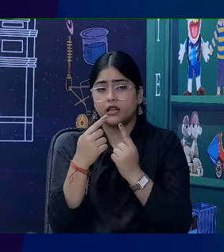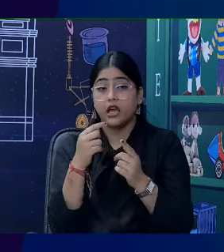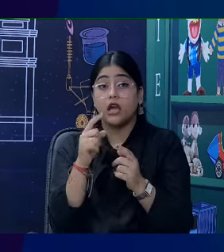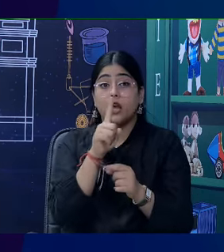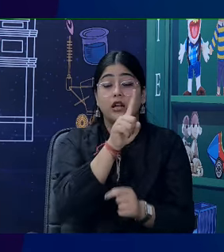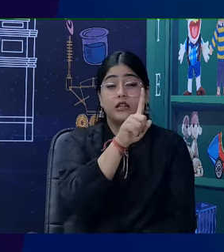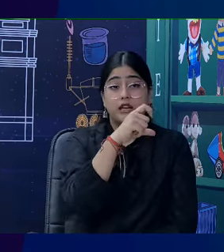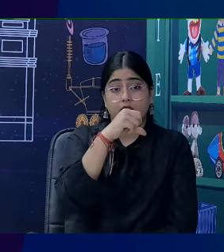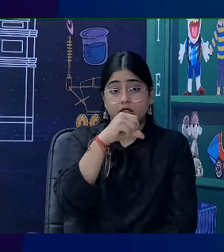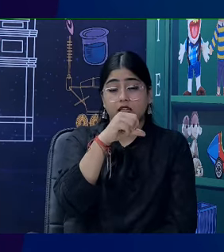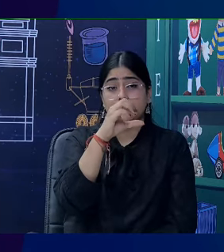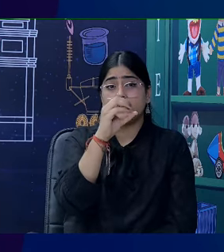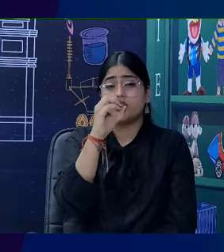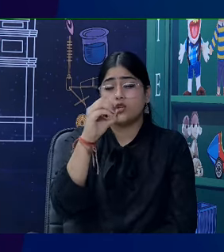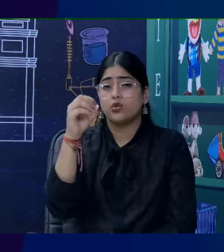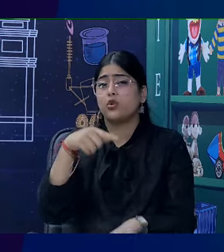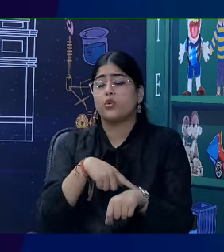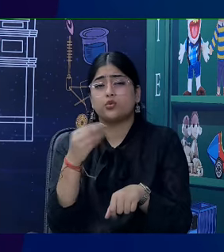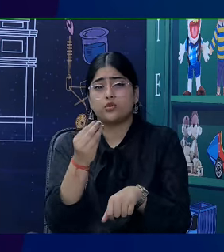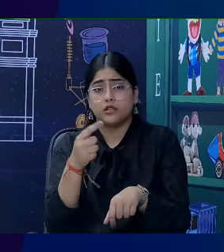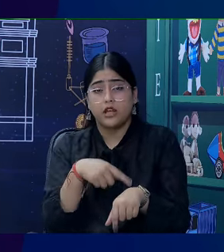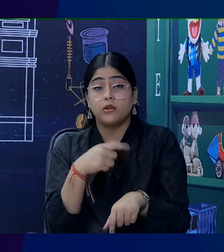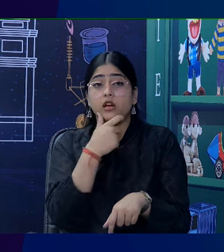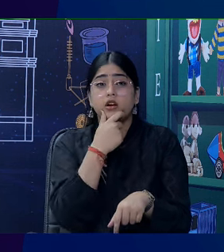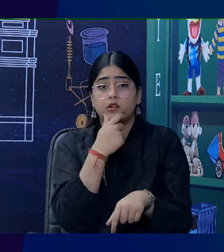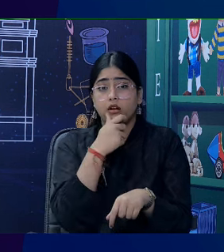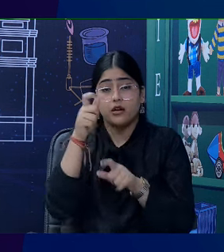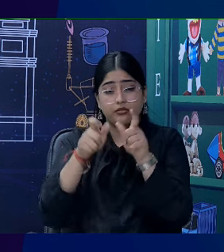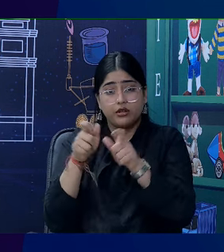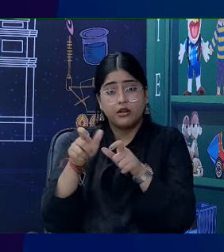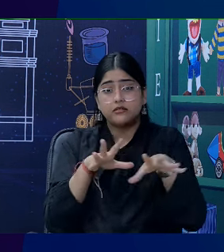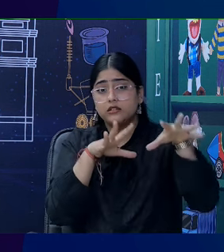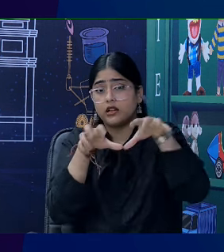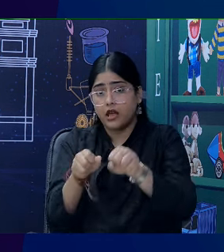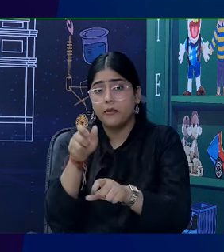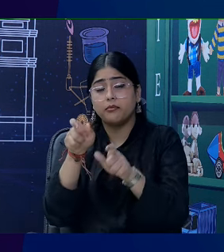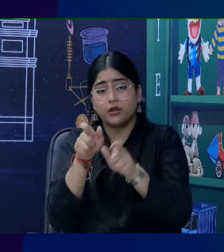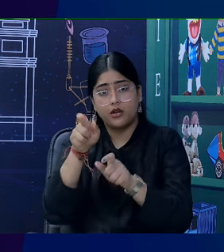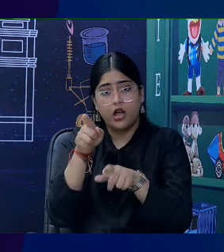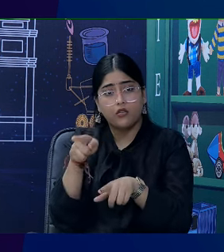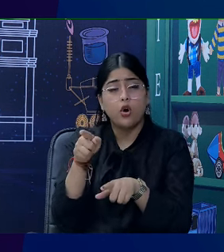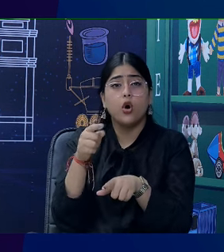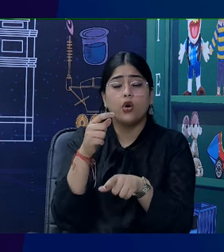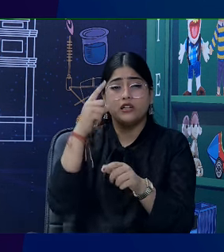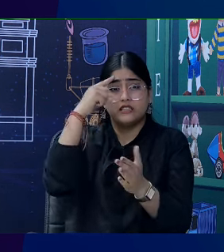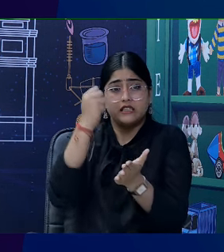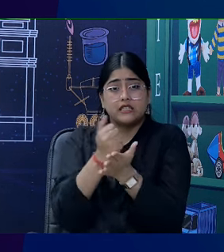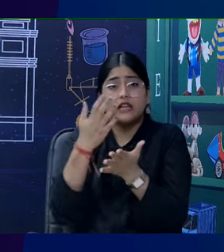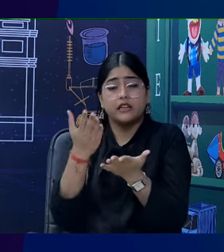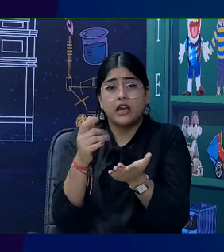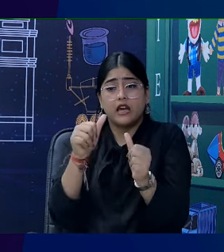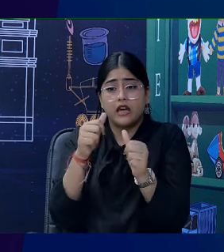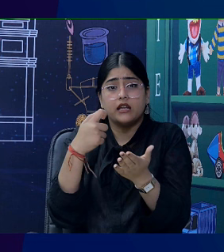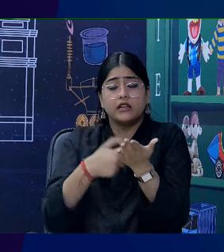में जो अंग्रेज लोग हमारे ब्रिटिश लोग रहते थे उनका यह मानना था कि यह ऐसा प्रदेश है राजस्थान जहा केवल और केवल